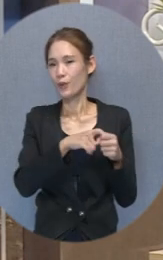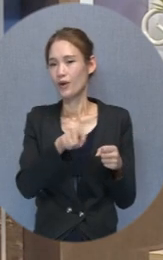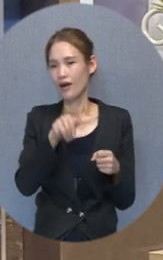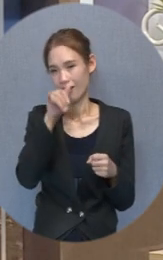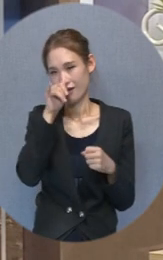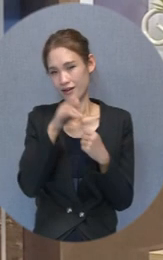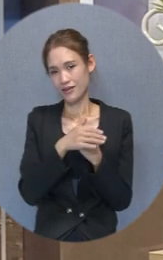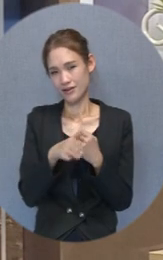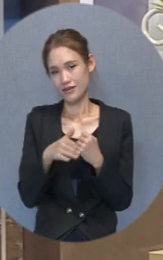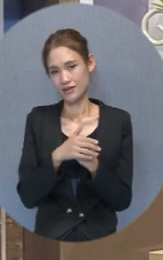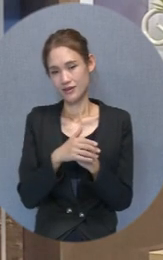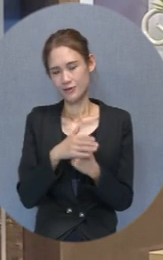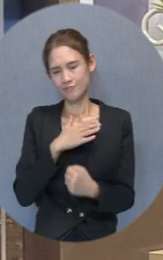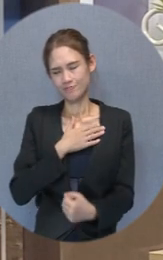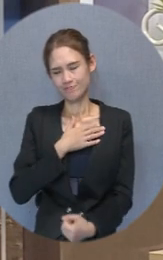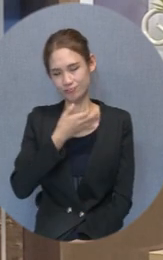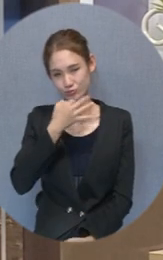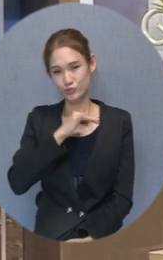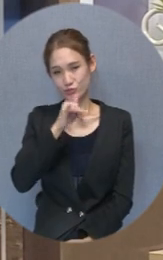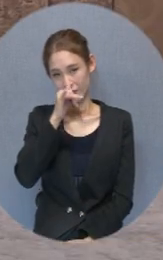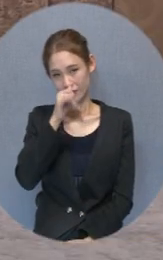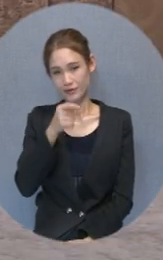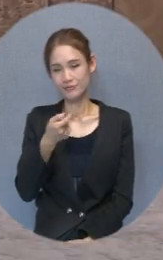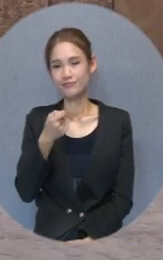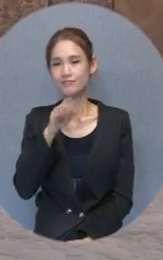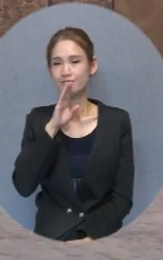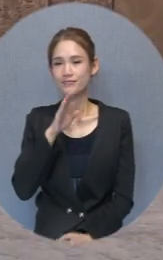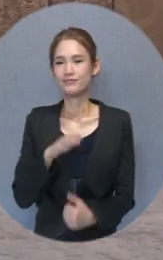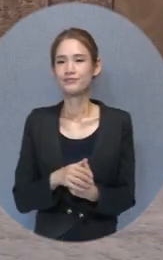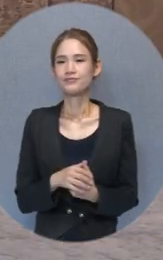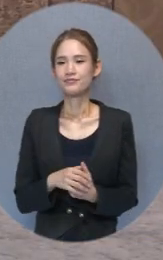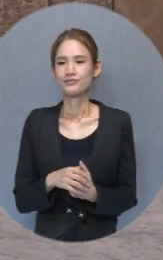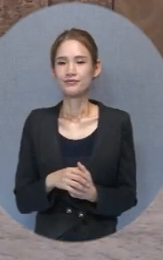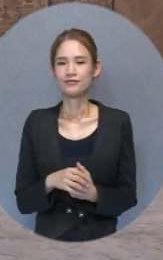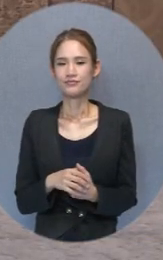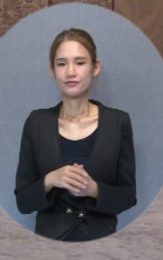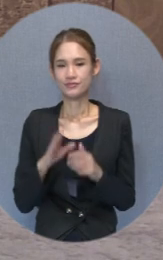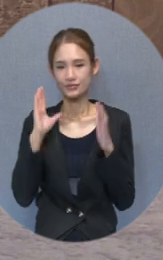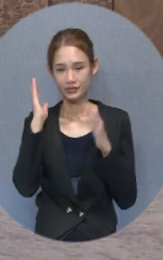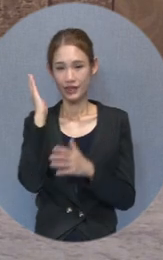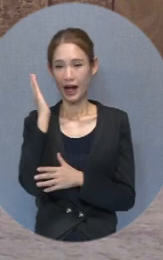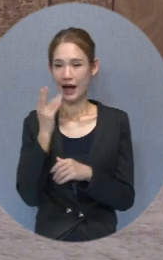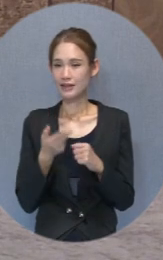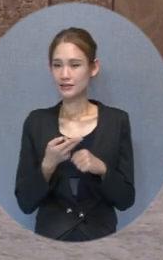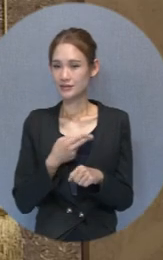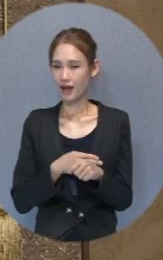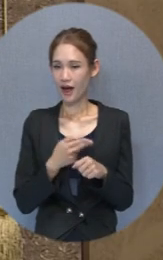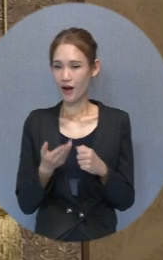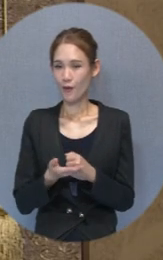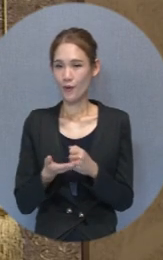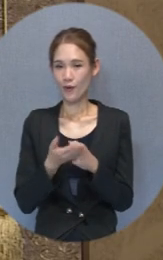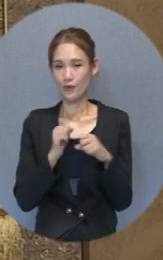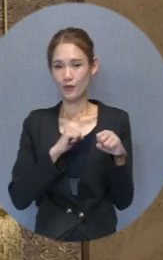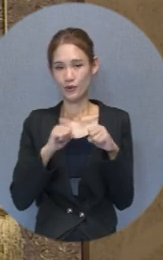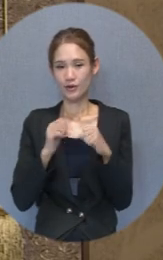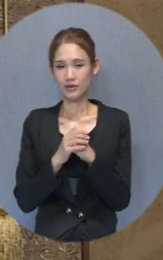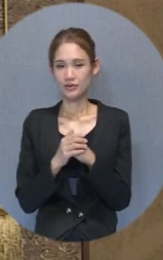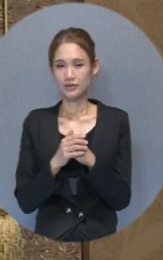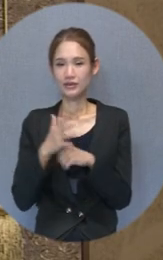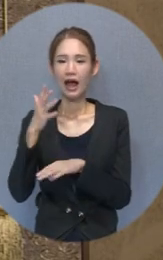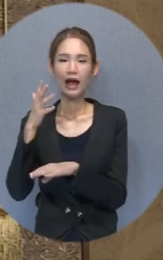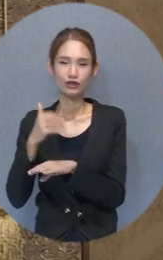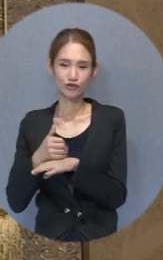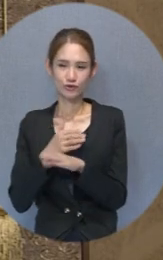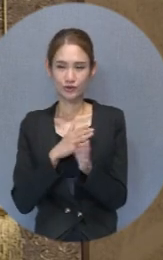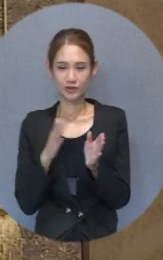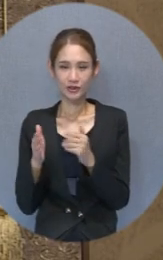거기에 따른 이런 뿌듯함도 있으실 것 네, 같고요. 맞아요. 네. 그래서 강사로 활동을 하는 거는 이제 나중에 2차적인